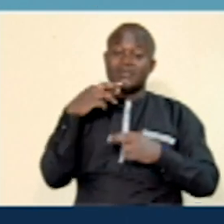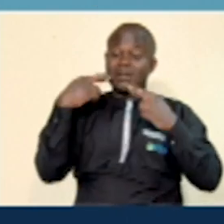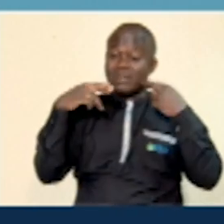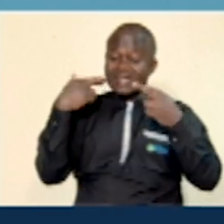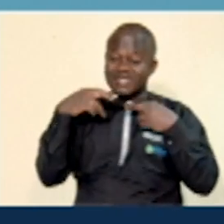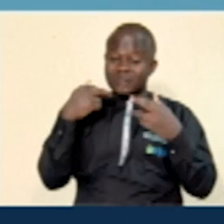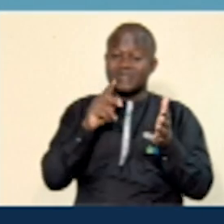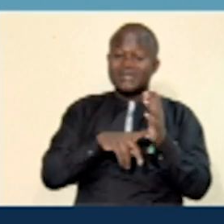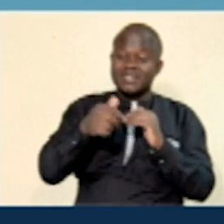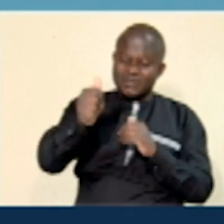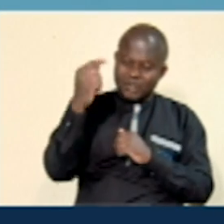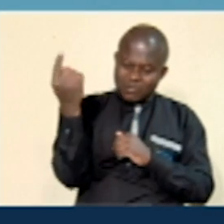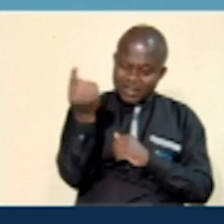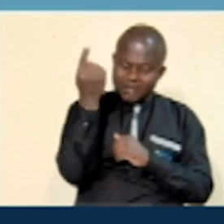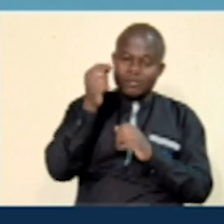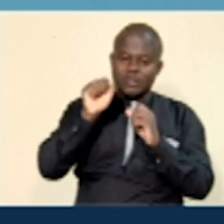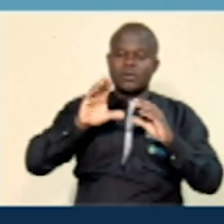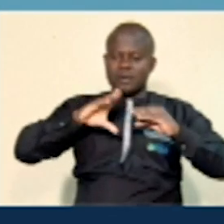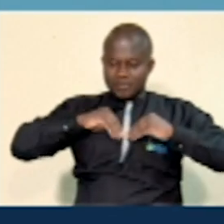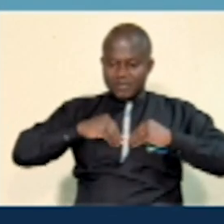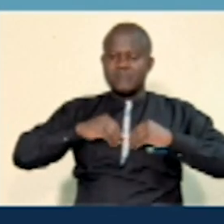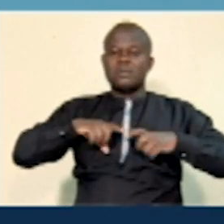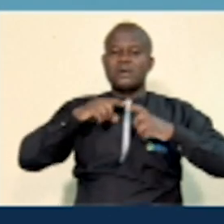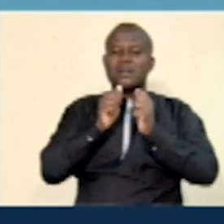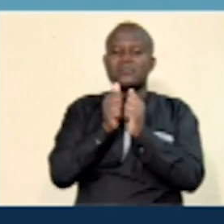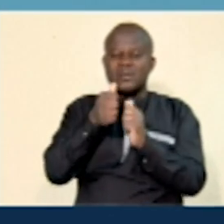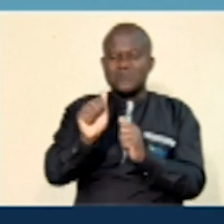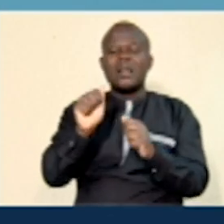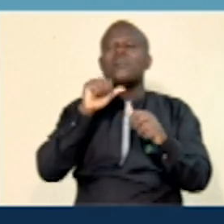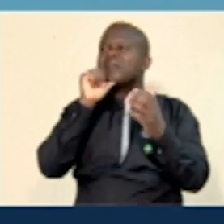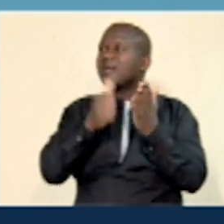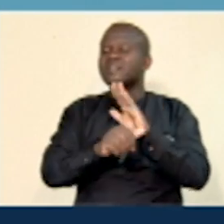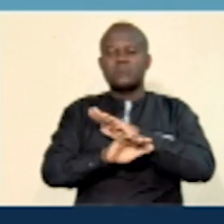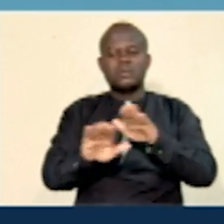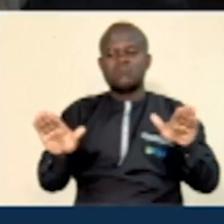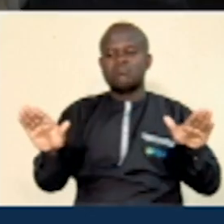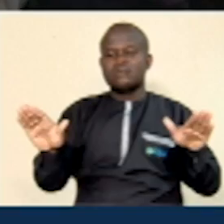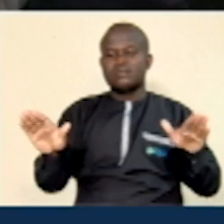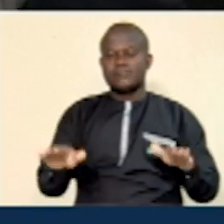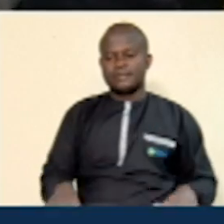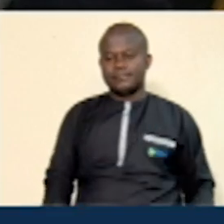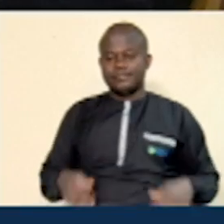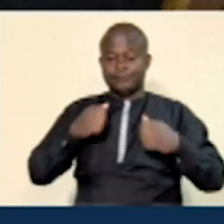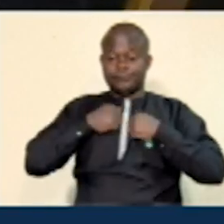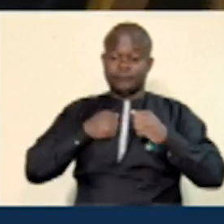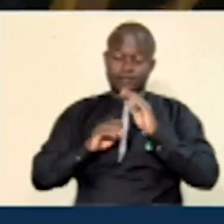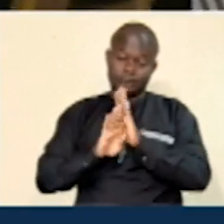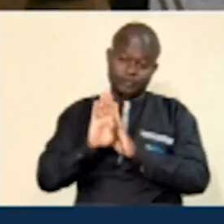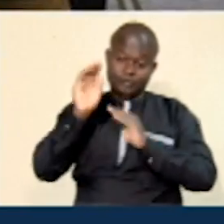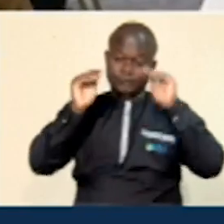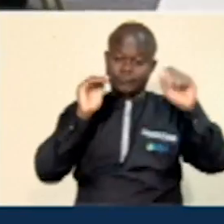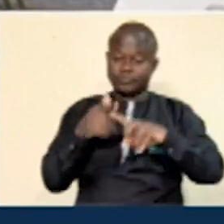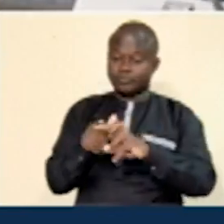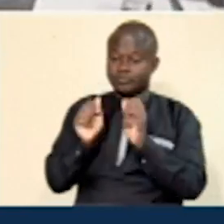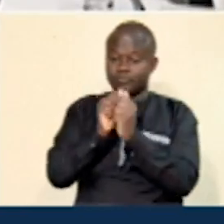n'amaresitora ni mwe gusa mushobora kubyemera mukabana nabyo bigasa nkaho nta kibazo gihari. U Rwanda rwagiye rutera imbere mu nzego